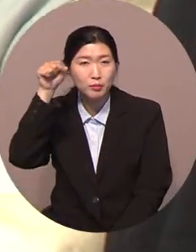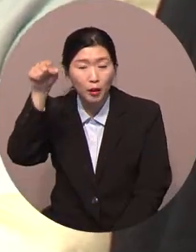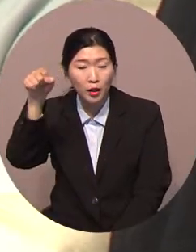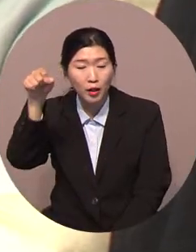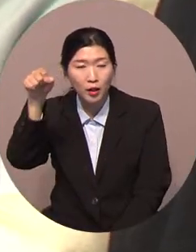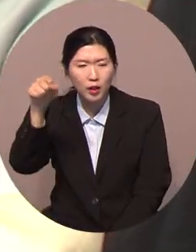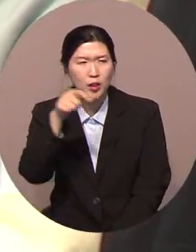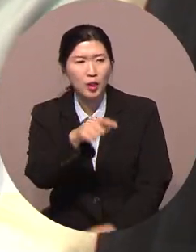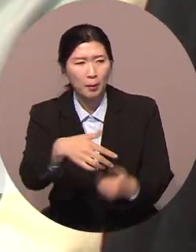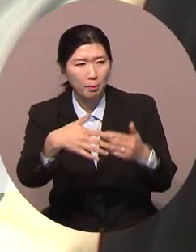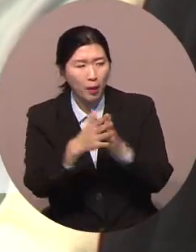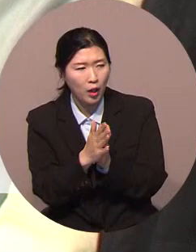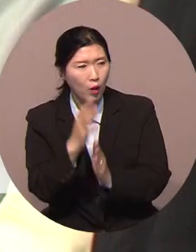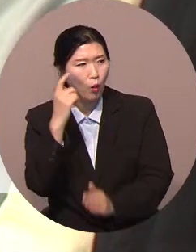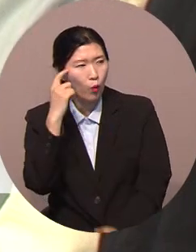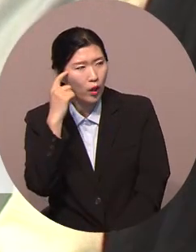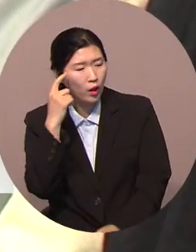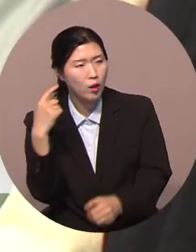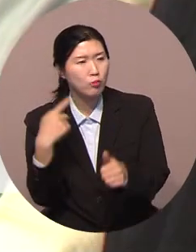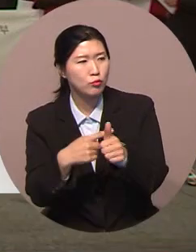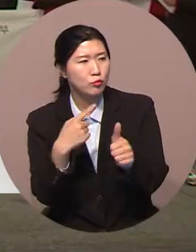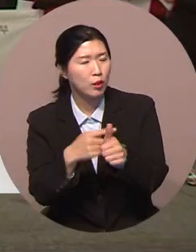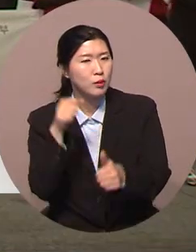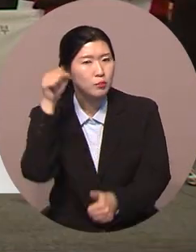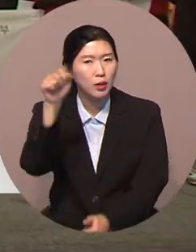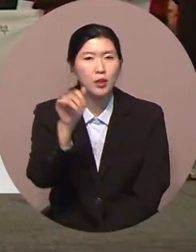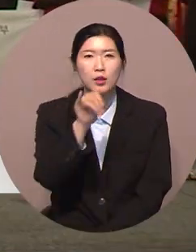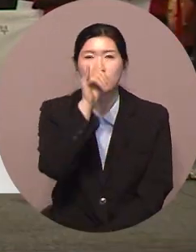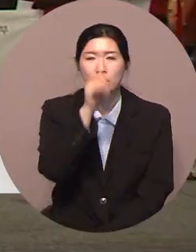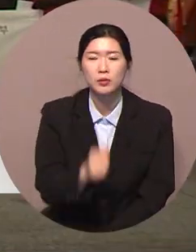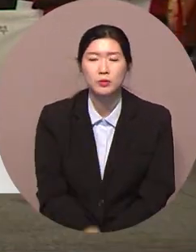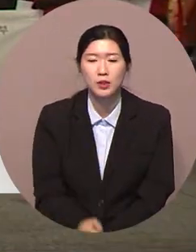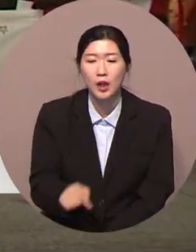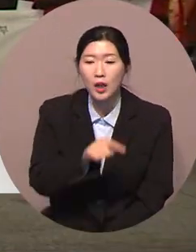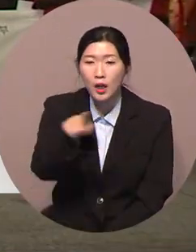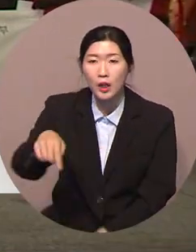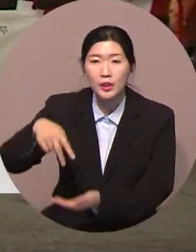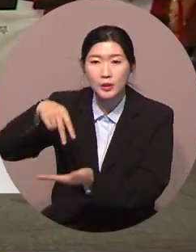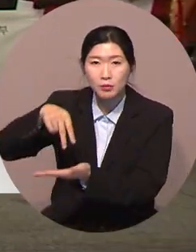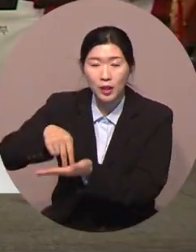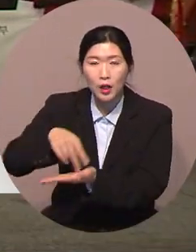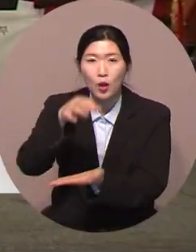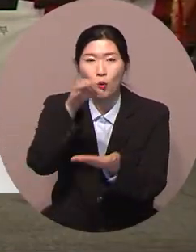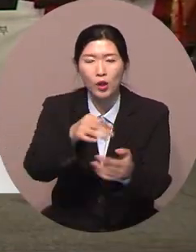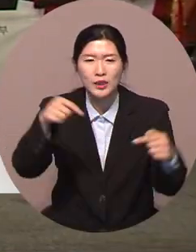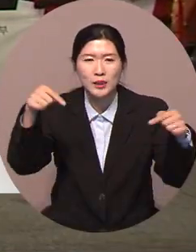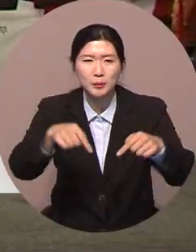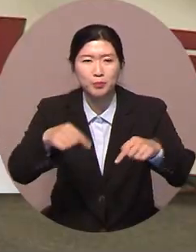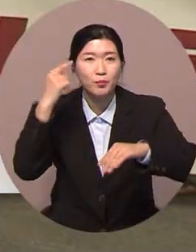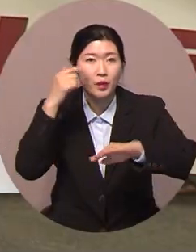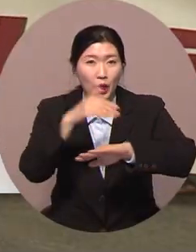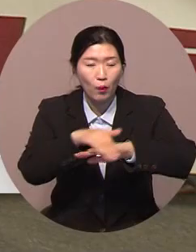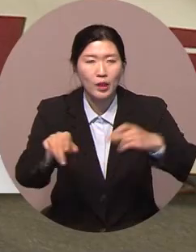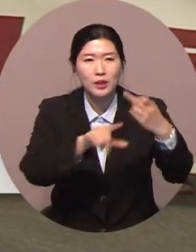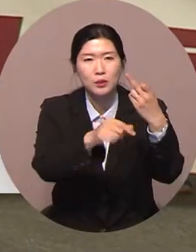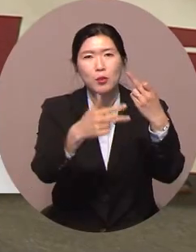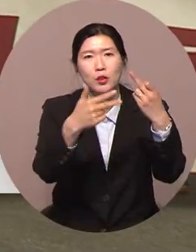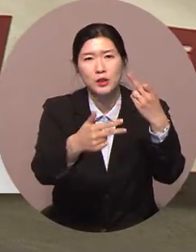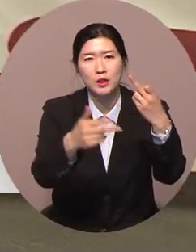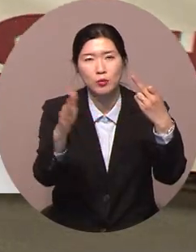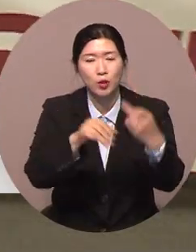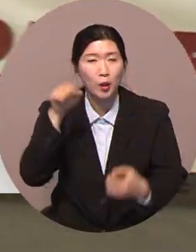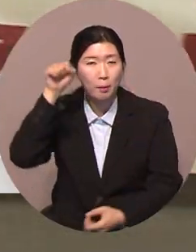측의 직장 폐쇄를 규탄했습니다 노조측은 인금 협상 문제로 지난달 7일부터 파업을 하고 있지만